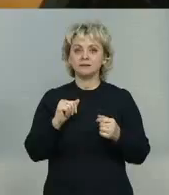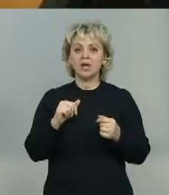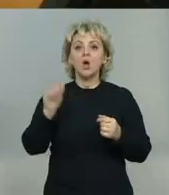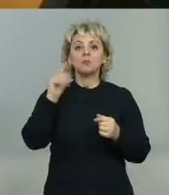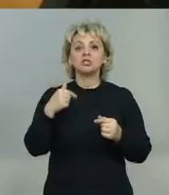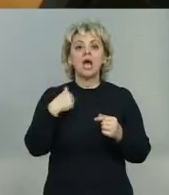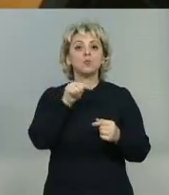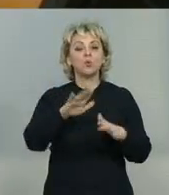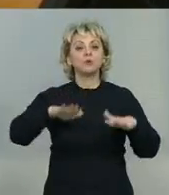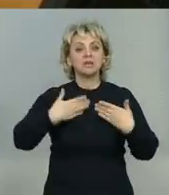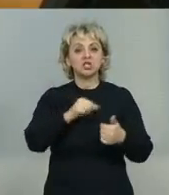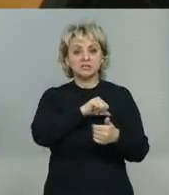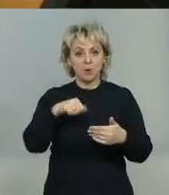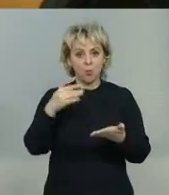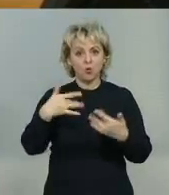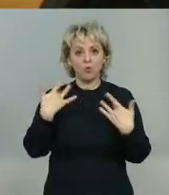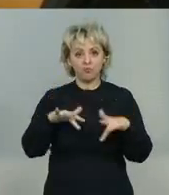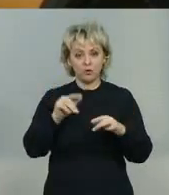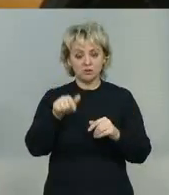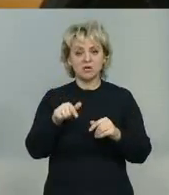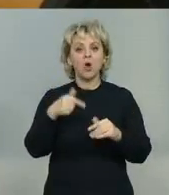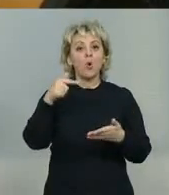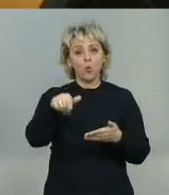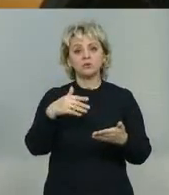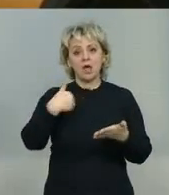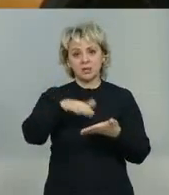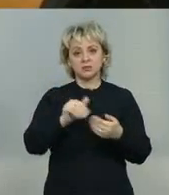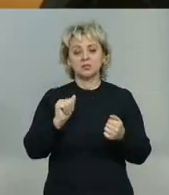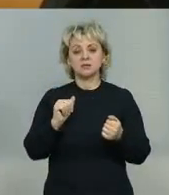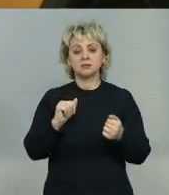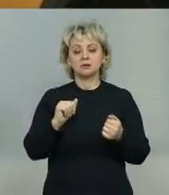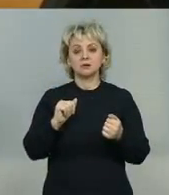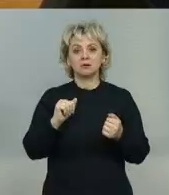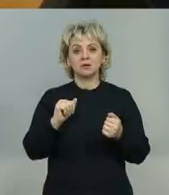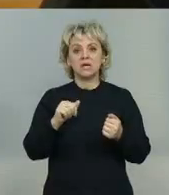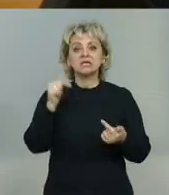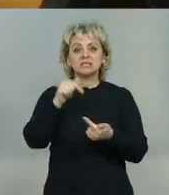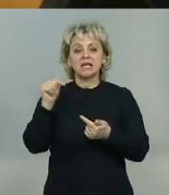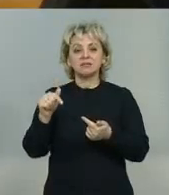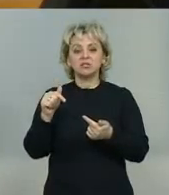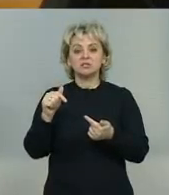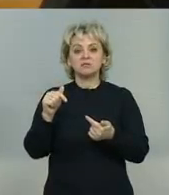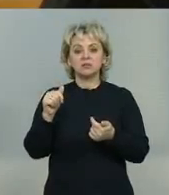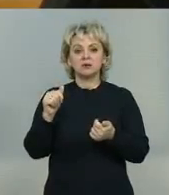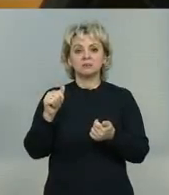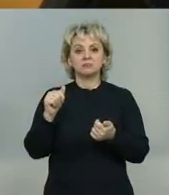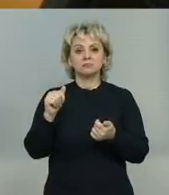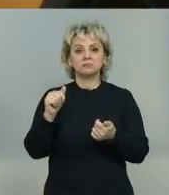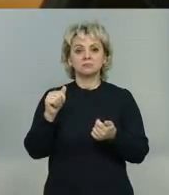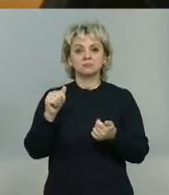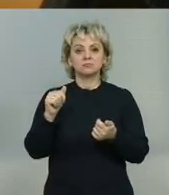Послушайте, я ему предложил уволиться добровольно, он мое предложение отверг. Соответственно,